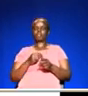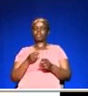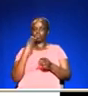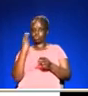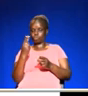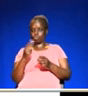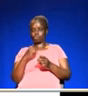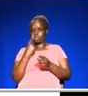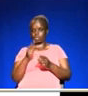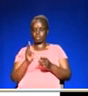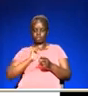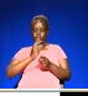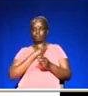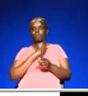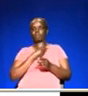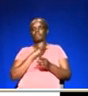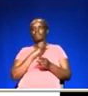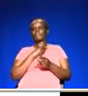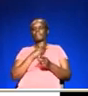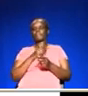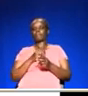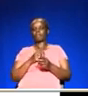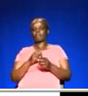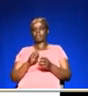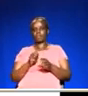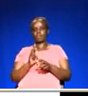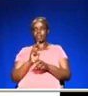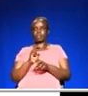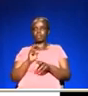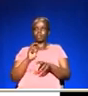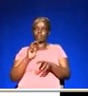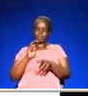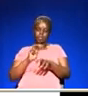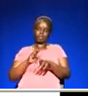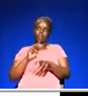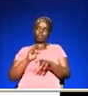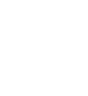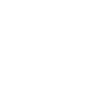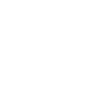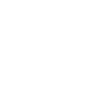nitasema sisi. Hivyo tu. Kwa hivyo, kiwakilishi huwakilisha nomino.